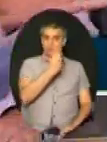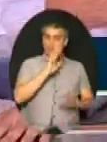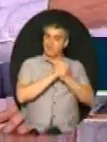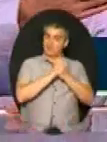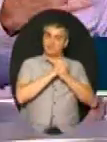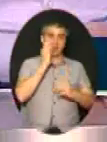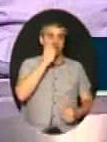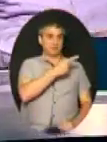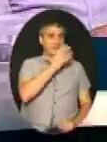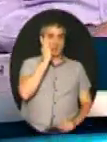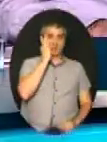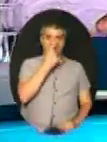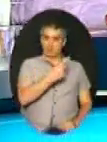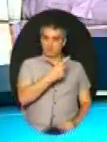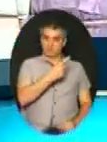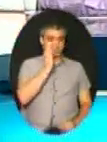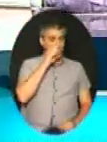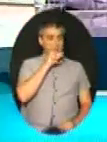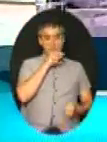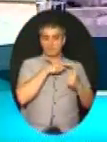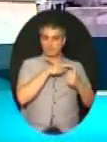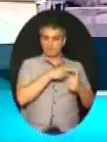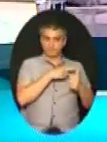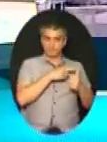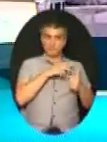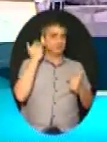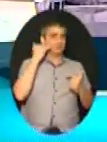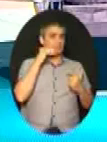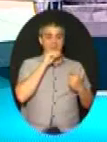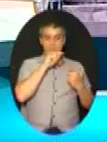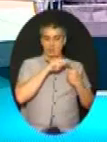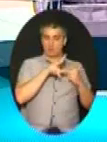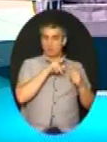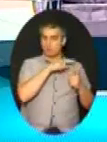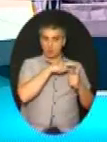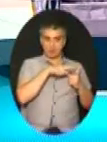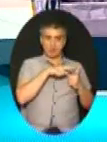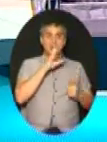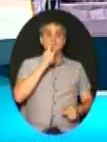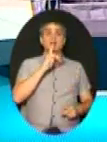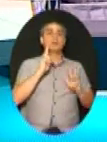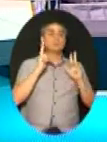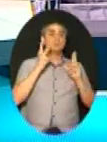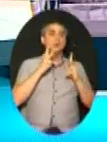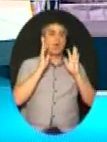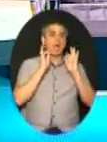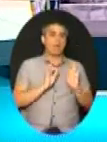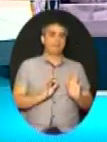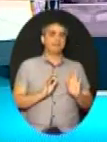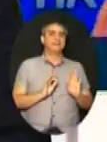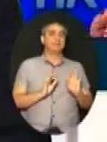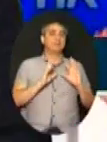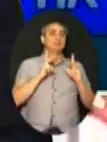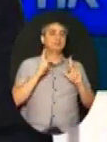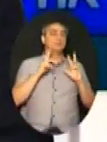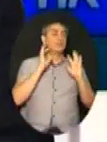חברים, חברים, אהוד ברק דיבר ככה. וציפי לבני דיברה ככה, ובאופן אמיתי, באופן